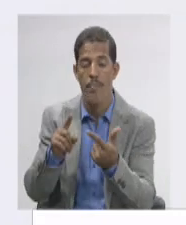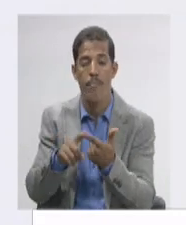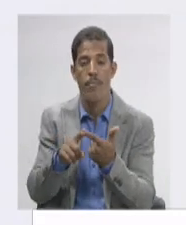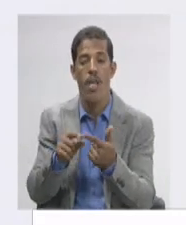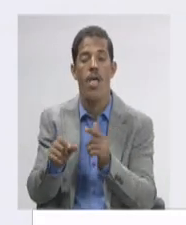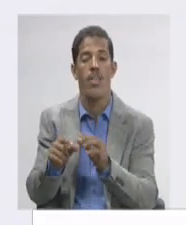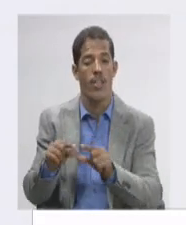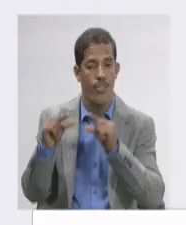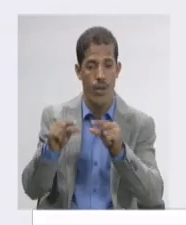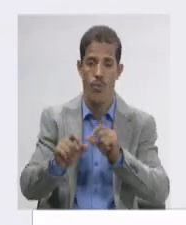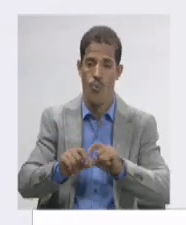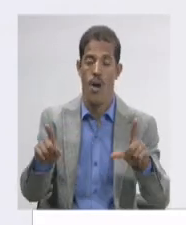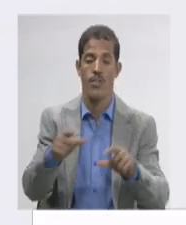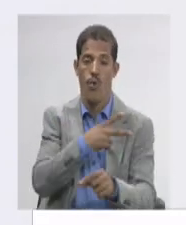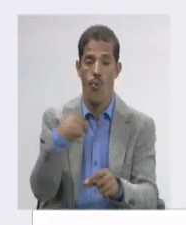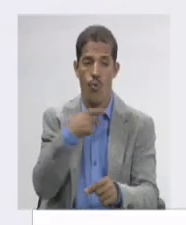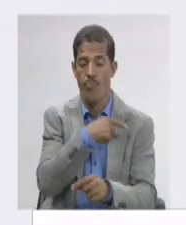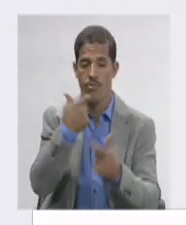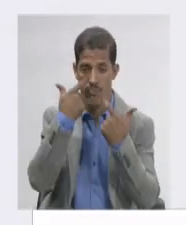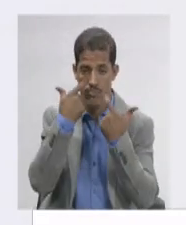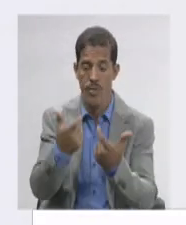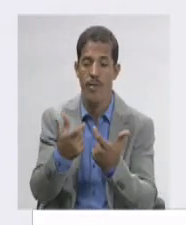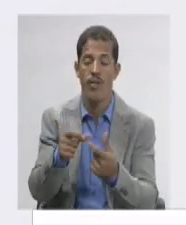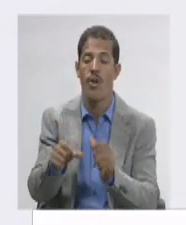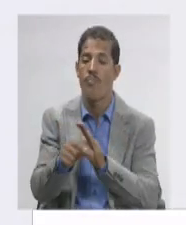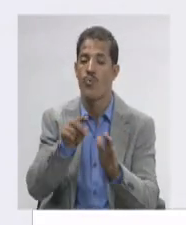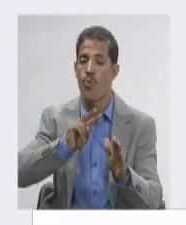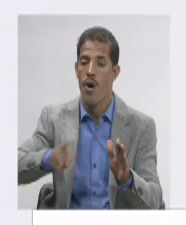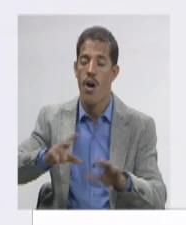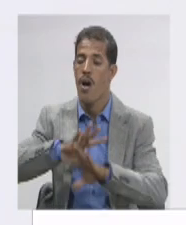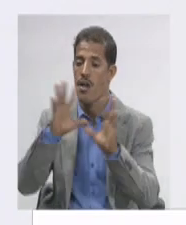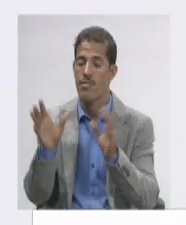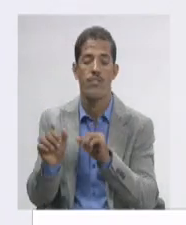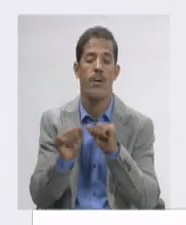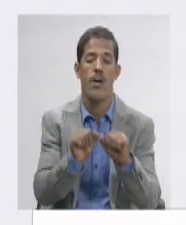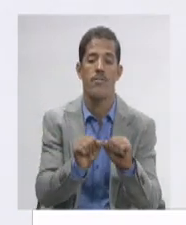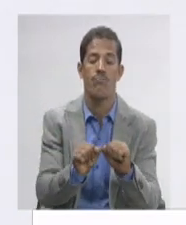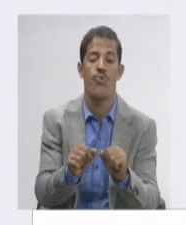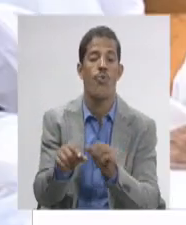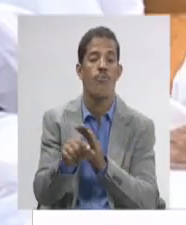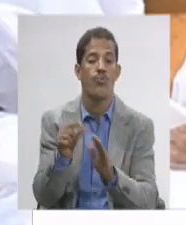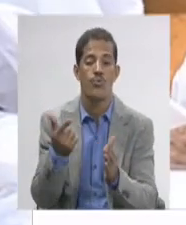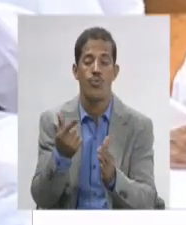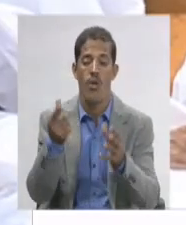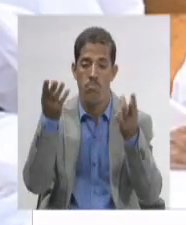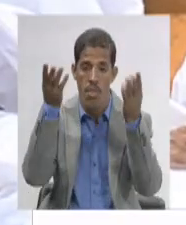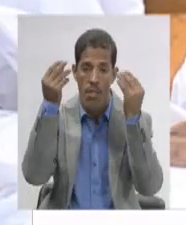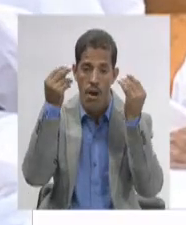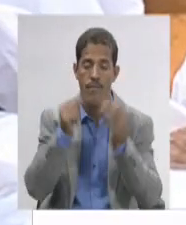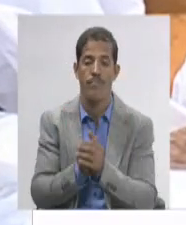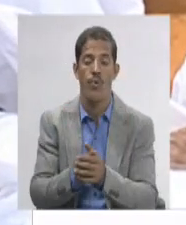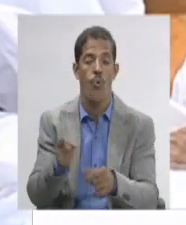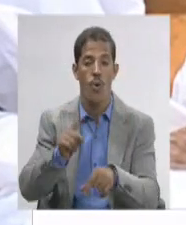على ما توليه الدوله الموريتانيه بكل مفاصلها وقطاعاتها العموميه للشان العلمي ولتشجيع